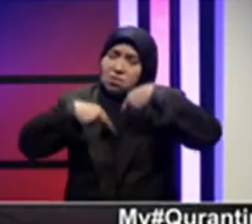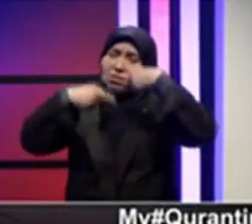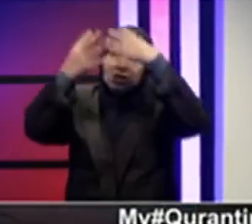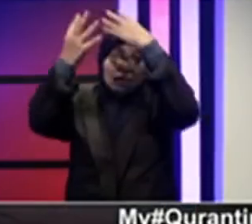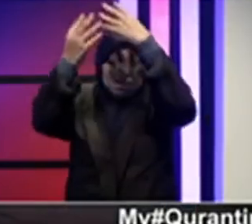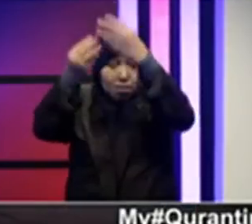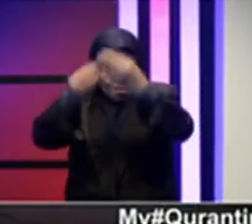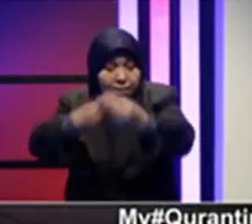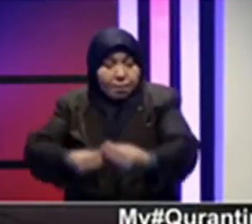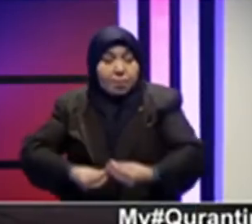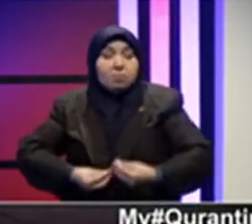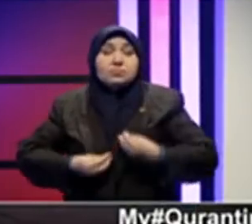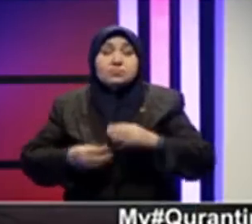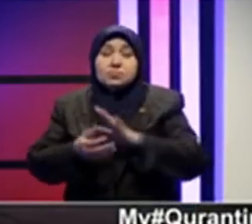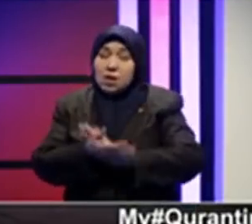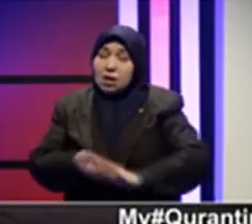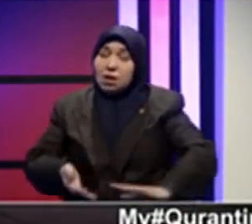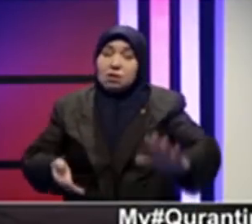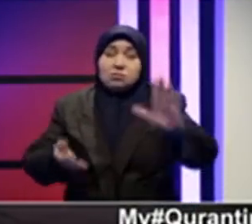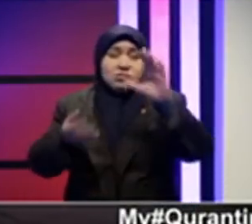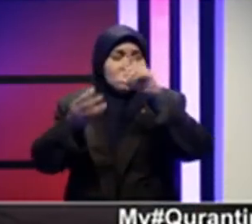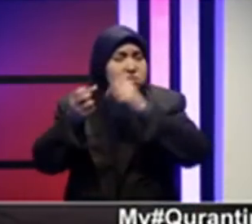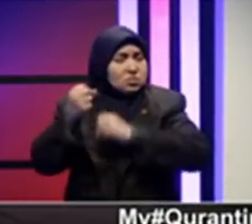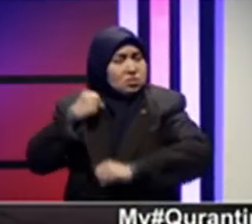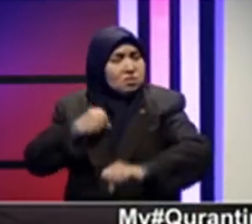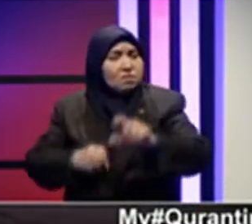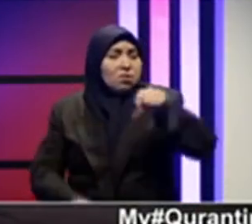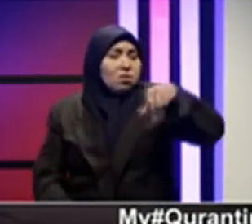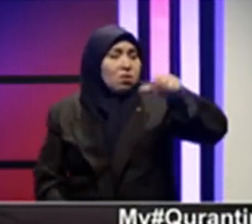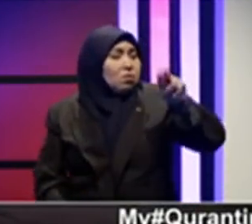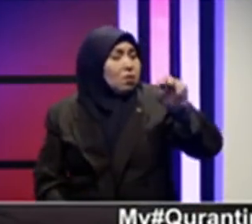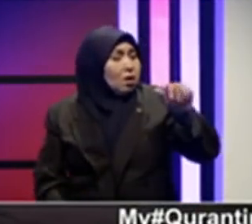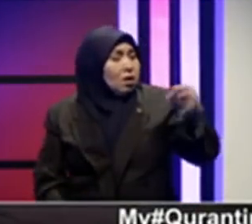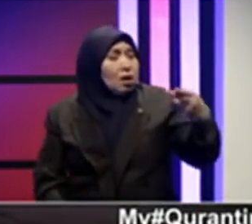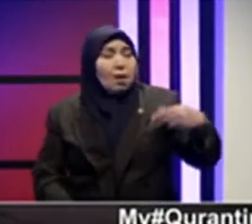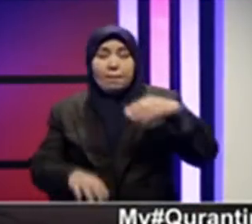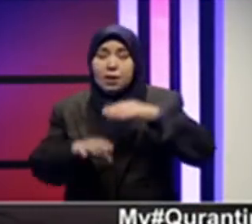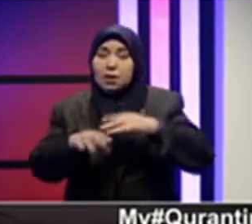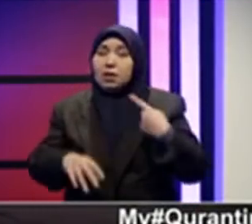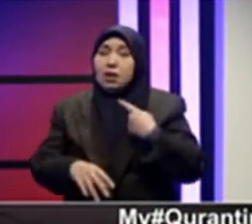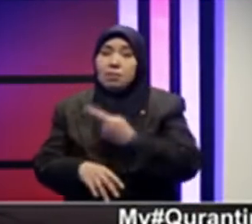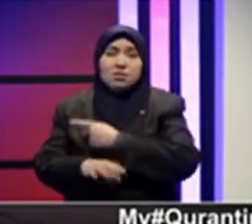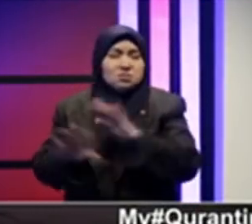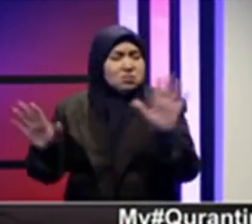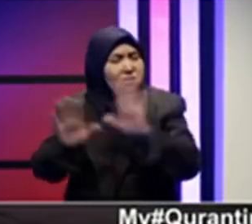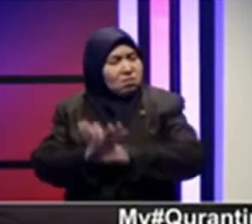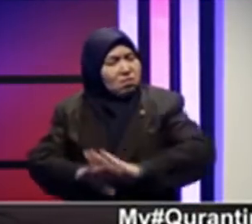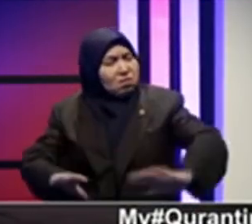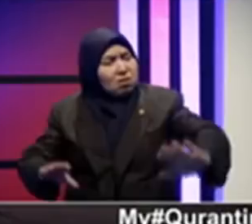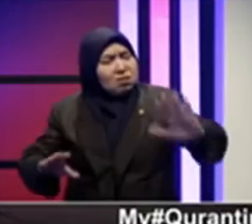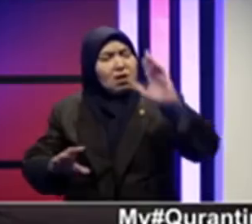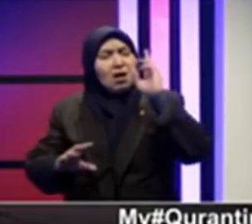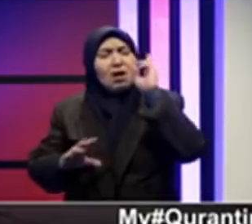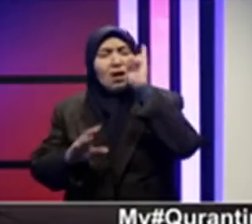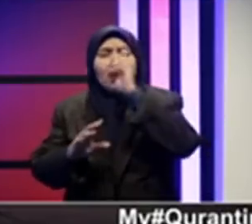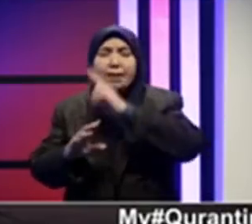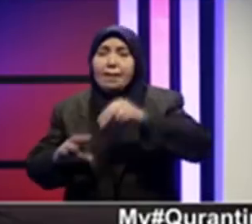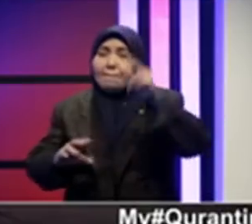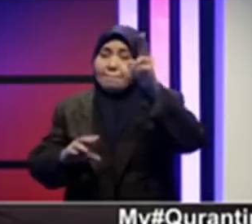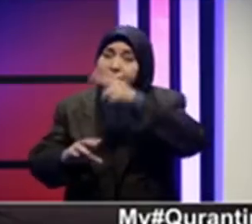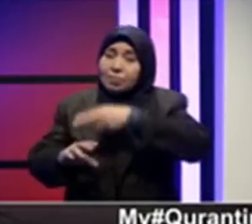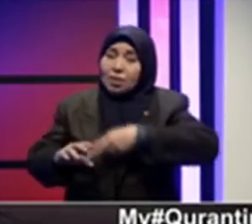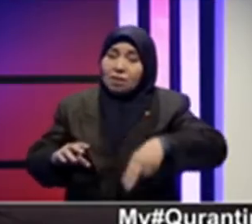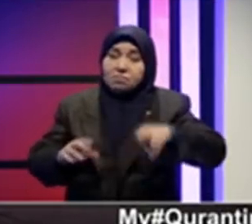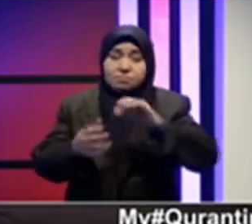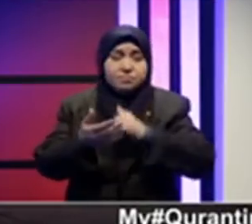Ya Allah, jadikanlah kami sifat qanaah kepada kami, ya Allah. Ya Allah, ya Tuhan kami, janganlah kau haramkan wajah-wajah kami